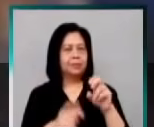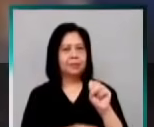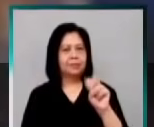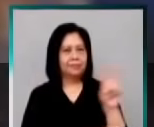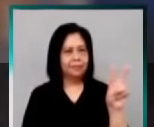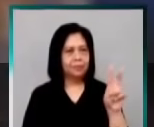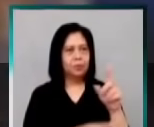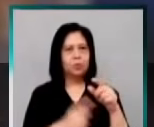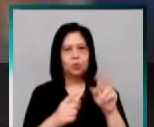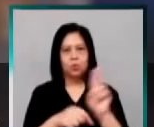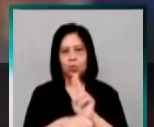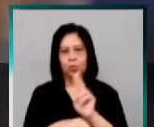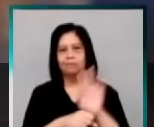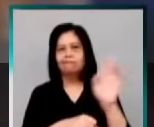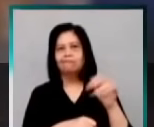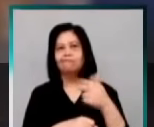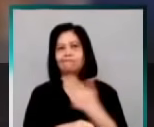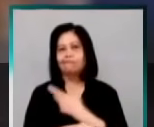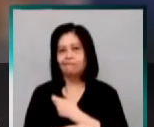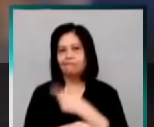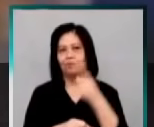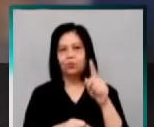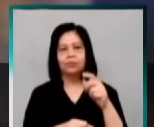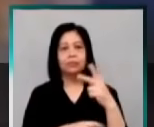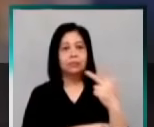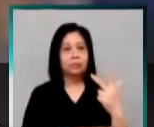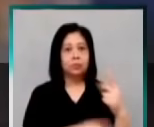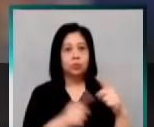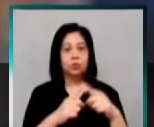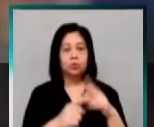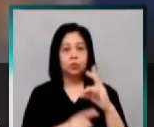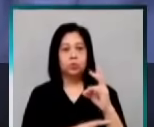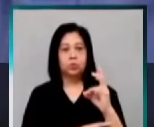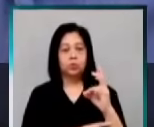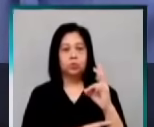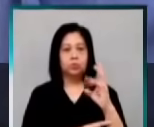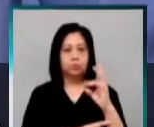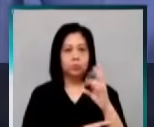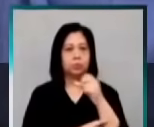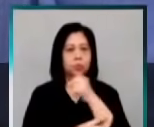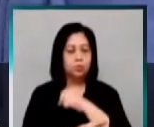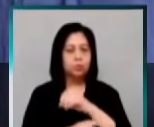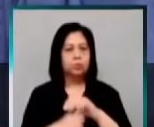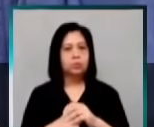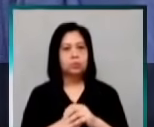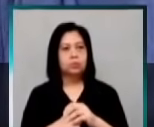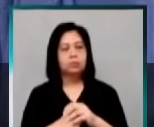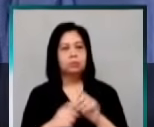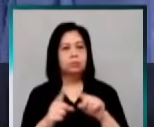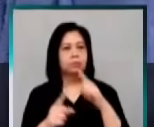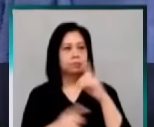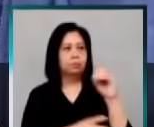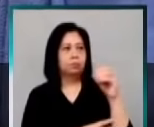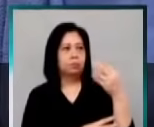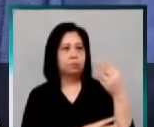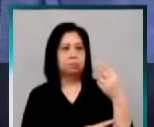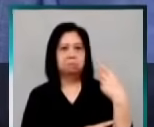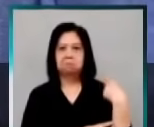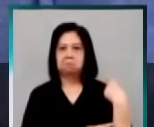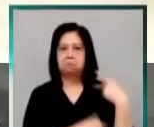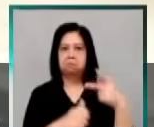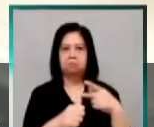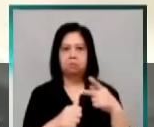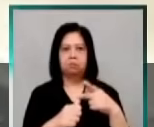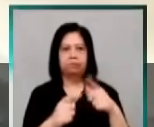ang kanilang bakuna sa mga 3 to 17 years old. Pero sabi ng DOH, hindi pa prioridad na mabakunahan